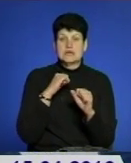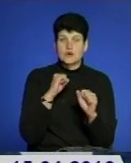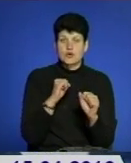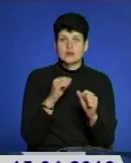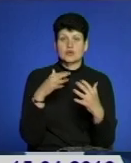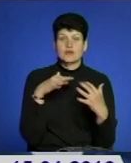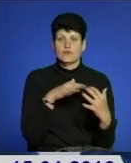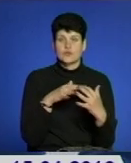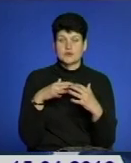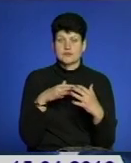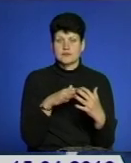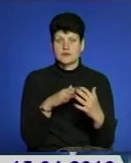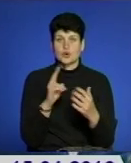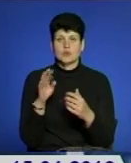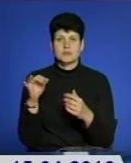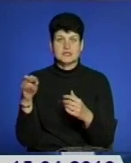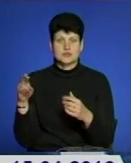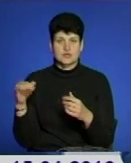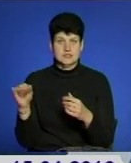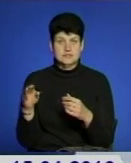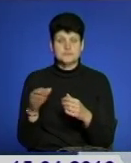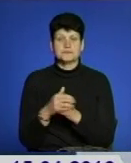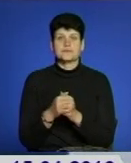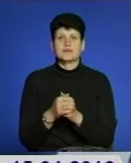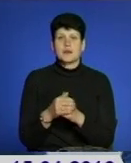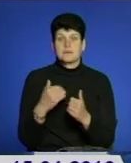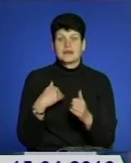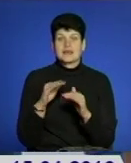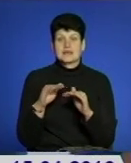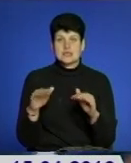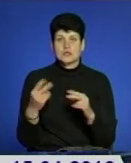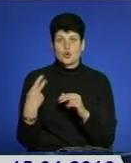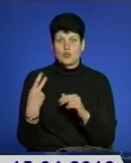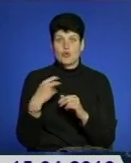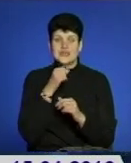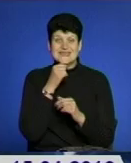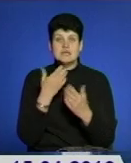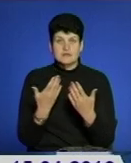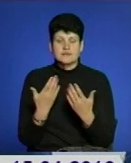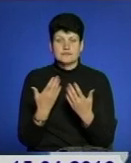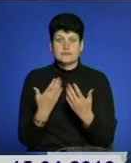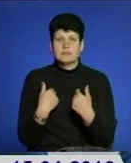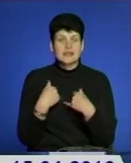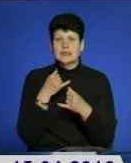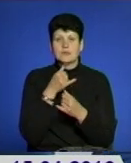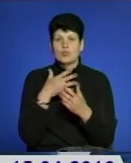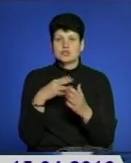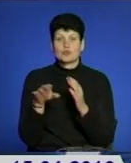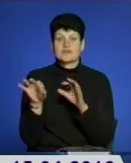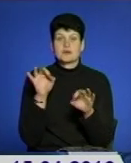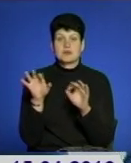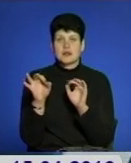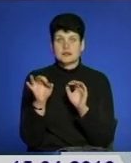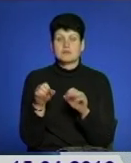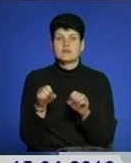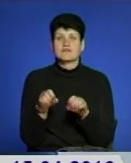який воював, тепер колабораціоніст. Але ми діти обох дідів. Так? Тому ми не можемо між ними вибирати, і ми